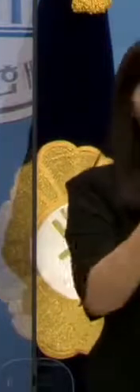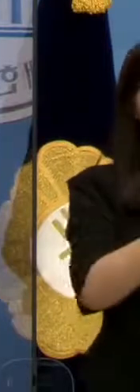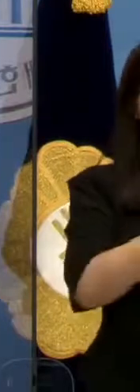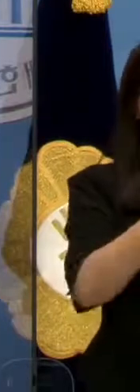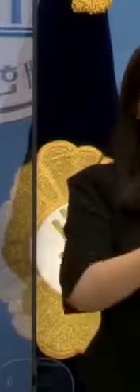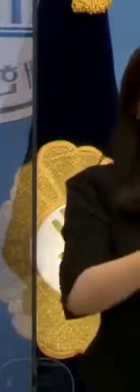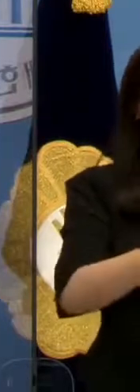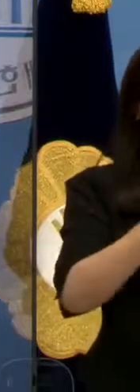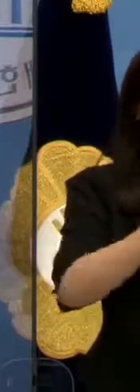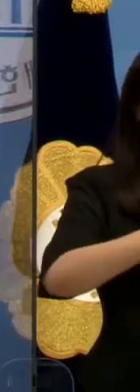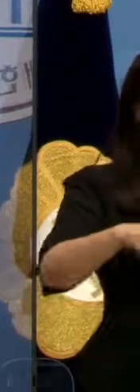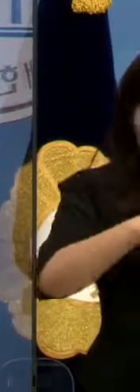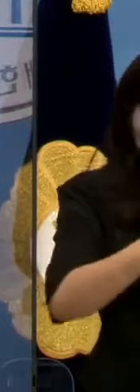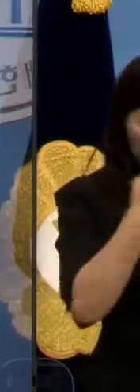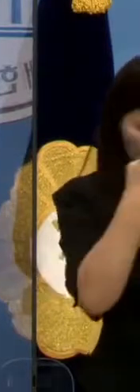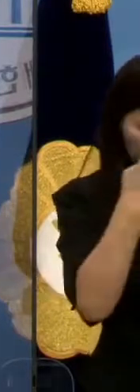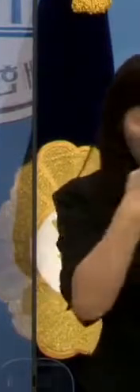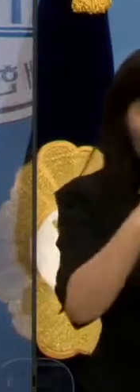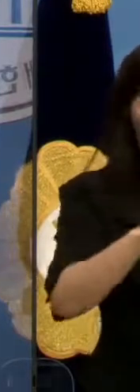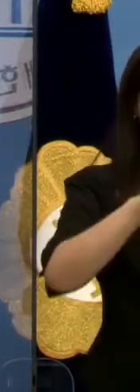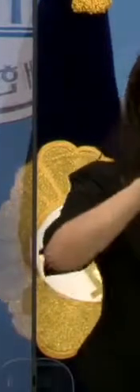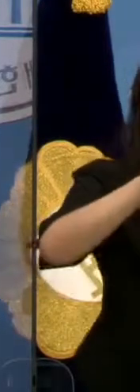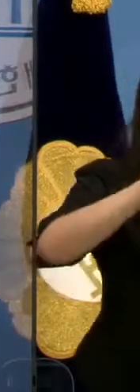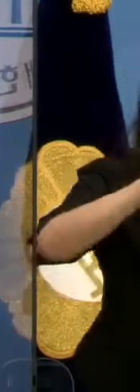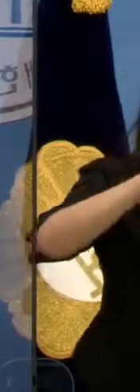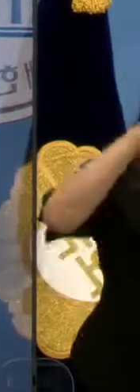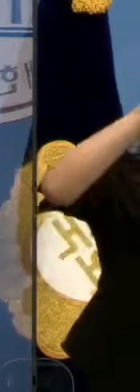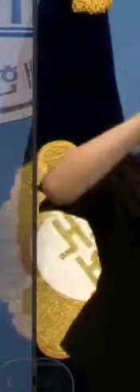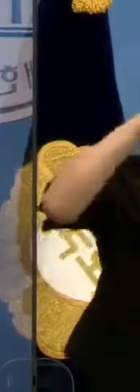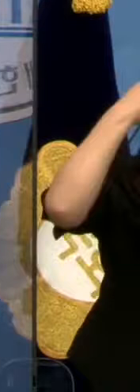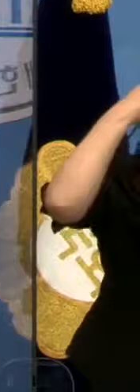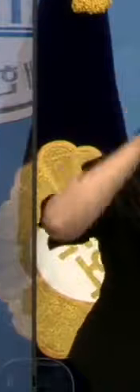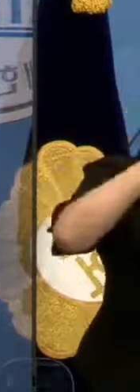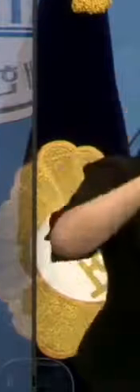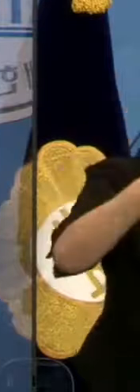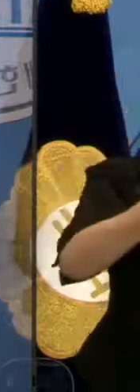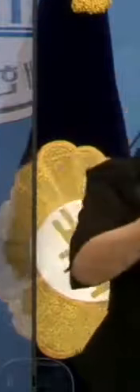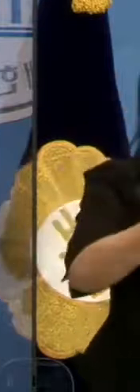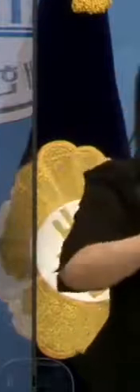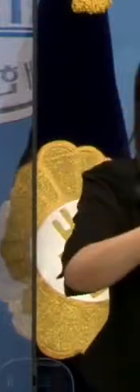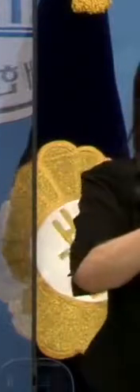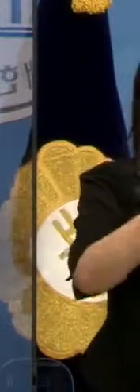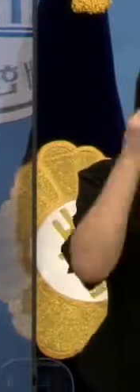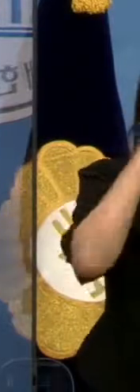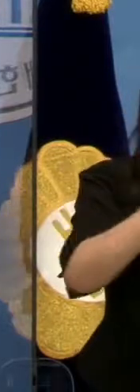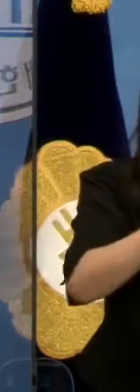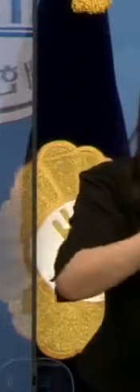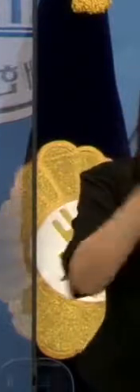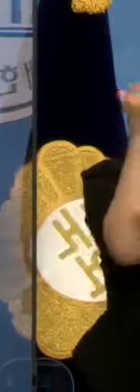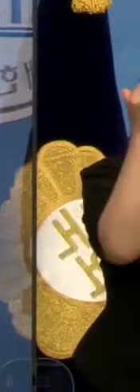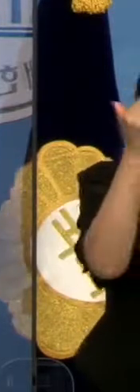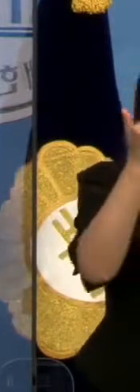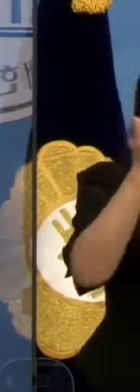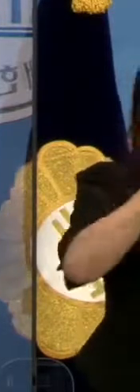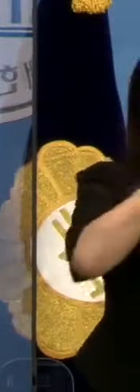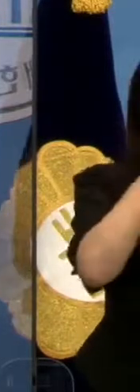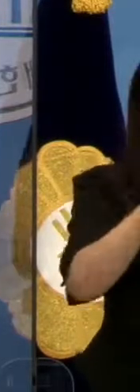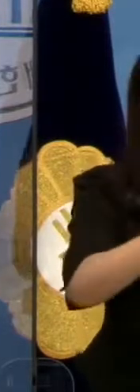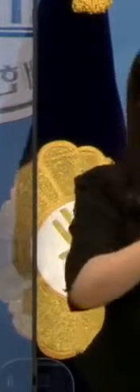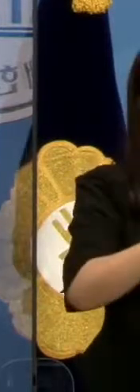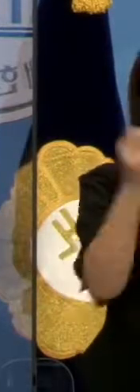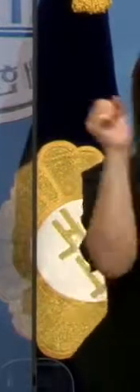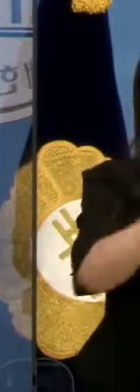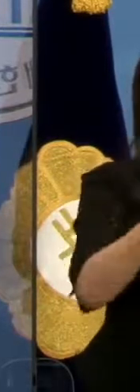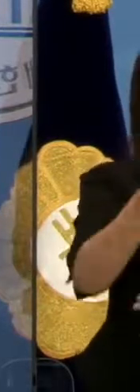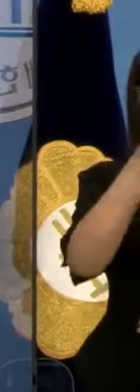층간소음 기준을 설정하겠습니다. 그 기준에 미달되는 아파트는 승인을 거부하는 등 사후 인증과 점검